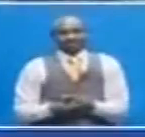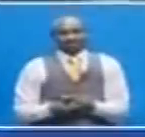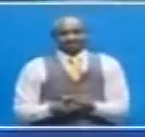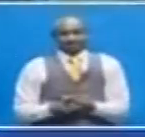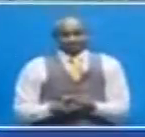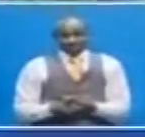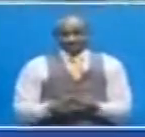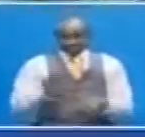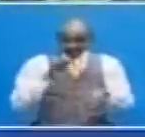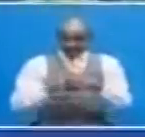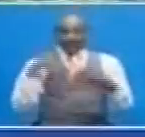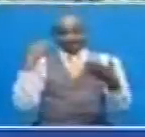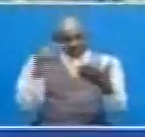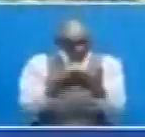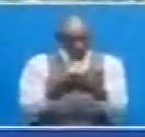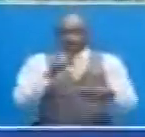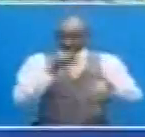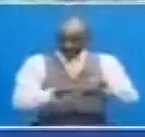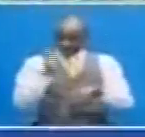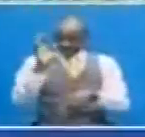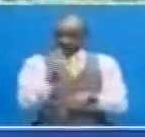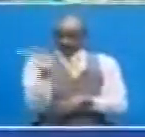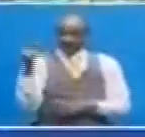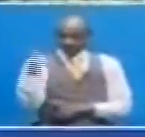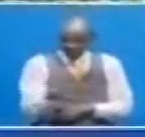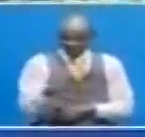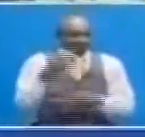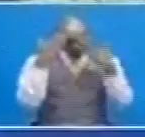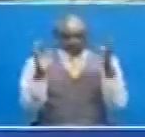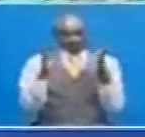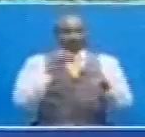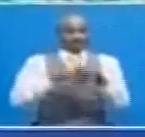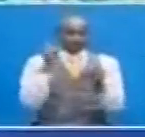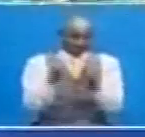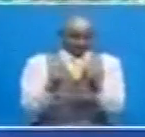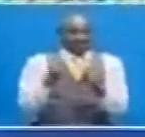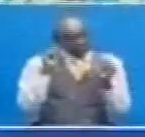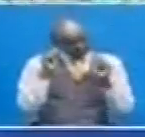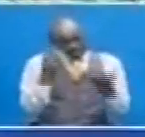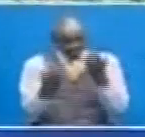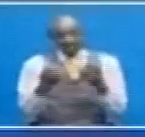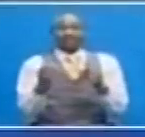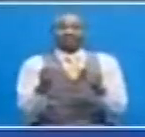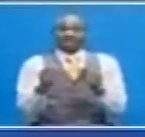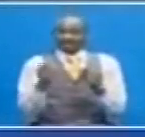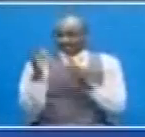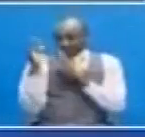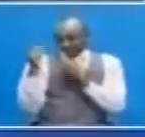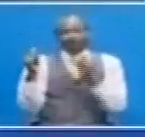Siku ya kuwasili au saa haswa ya kuwasili rais wa Marekani bado haijawekwa wazi, huku akitarajiwa kufika nchini Ijumaa.